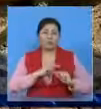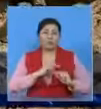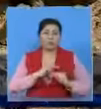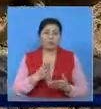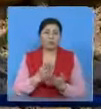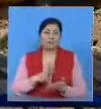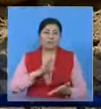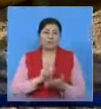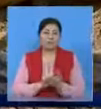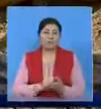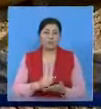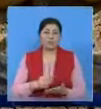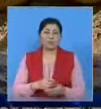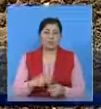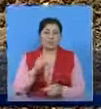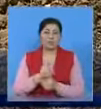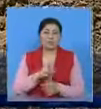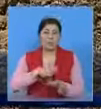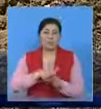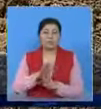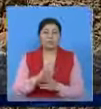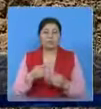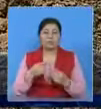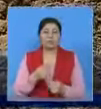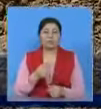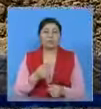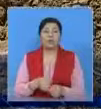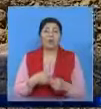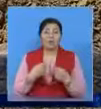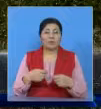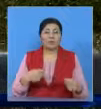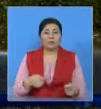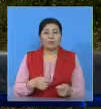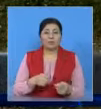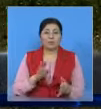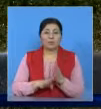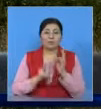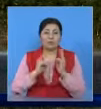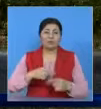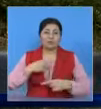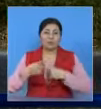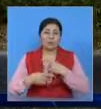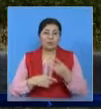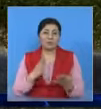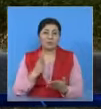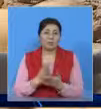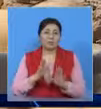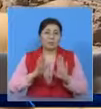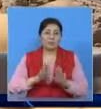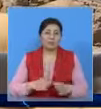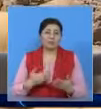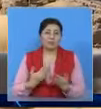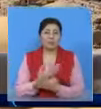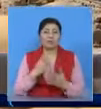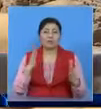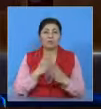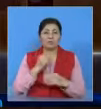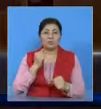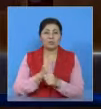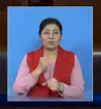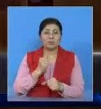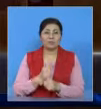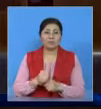Фермеры занимаются важнейшей задачей – обеспечением продовольственной безопасности, чтобы в будущем на прилавках имелась местная экологически чистая продукция.